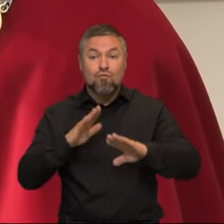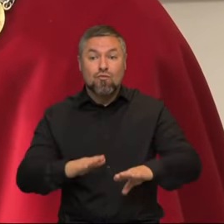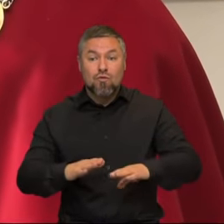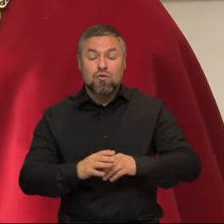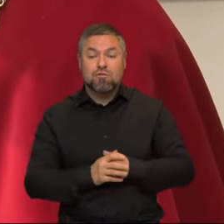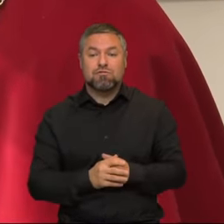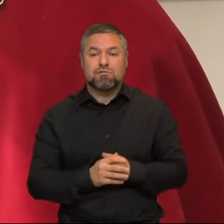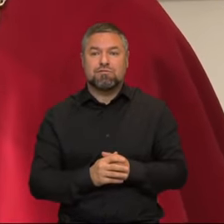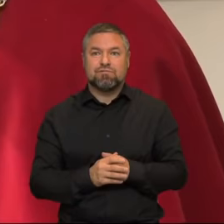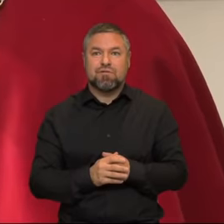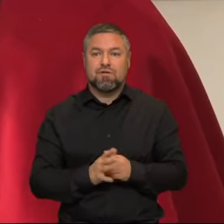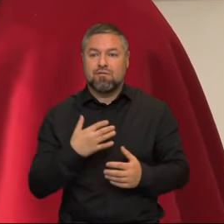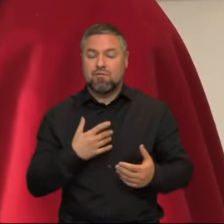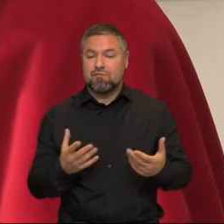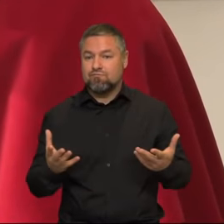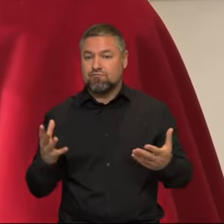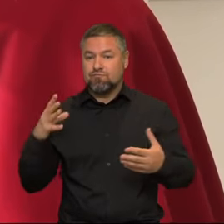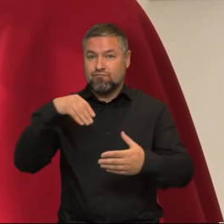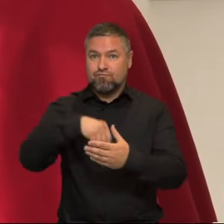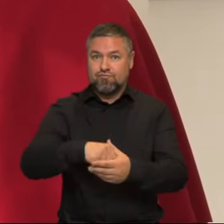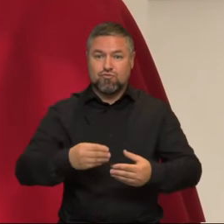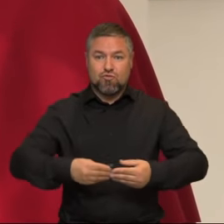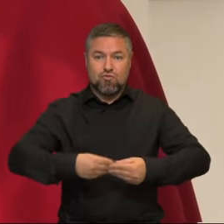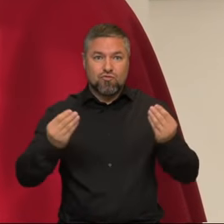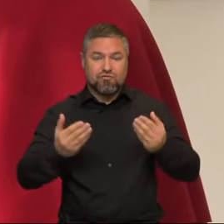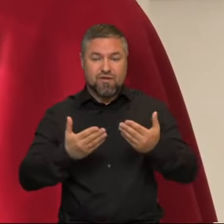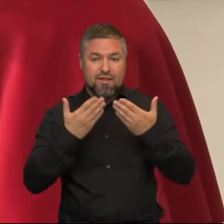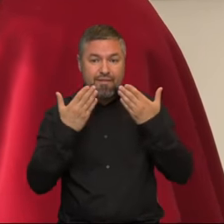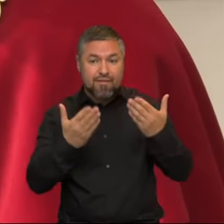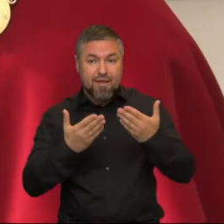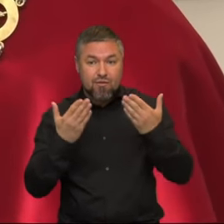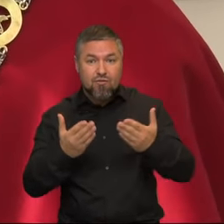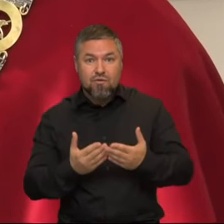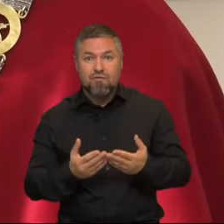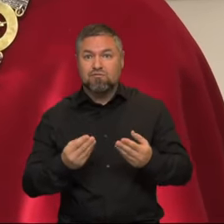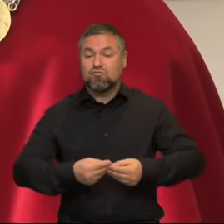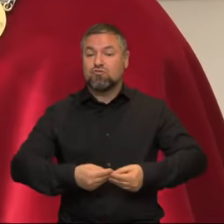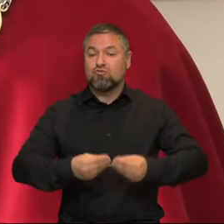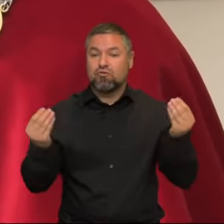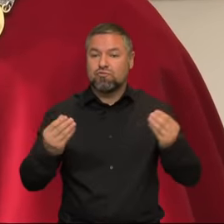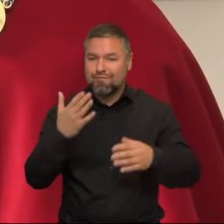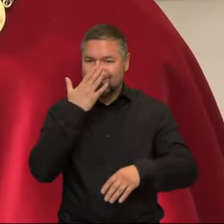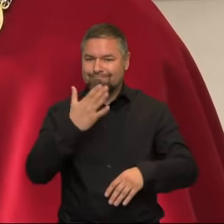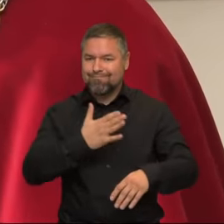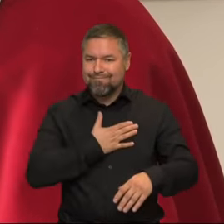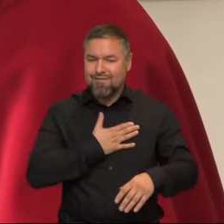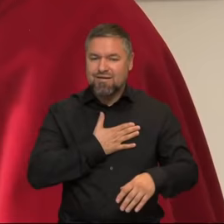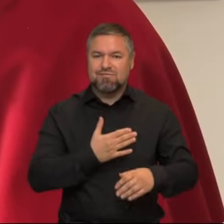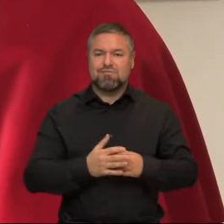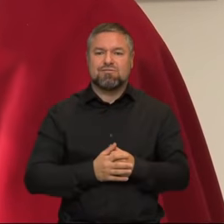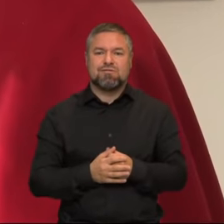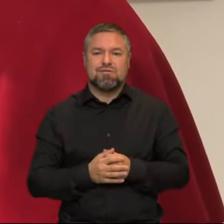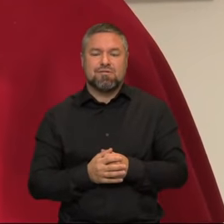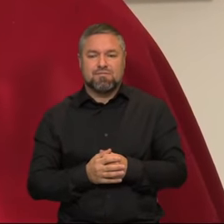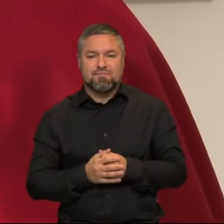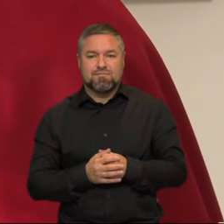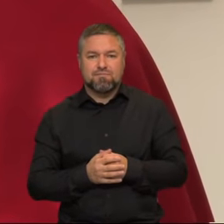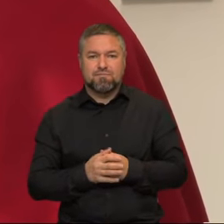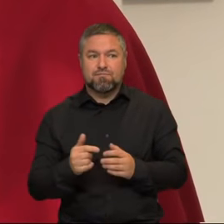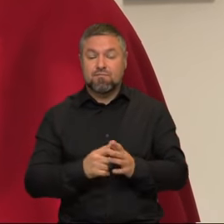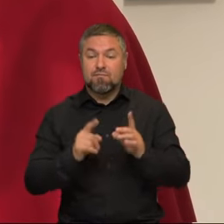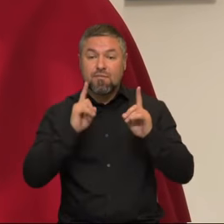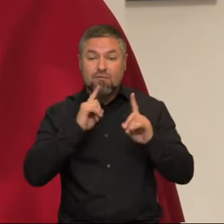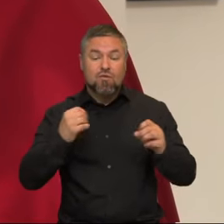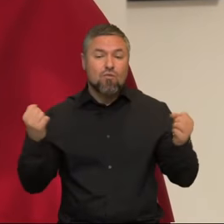na łączenie rozwoju naukowego z rozwojem tych pasji pozanaukowych, co w